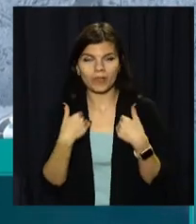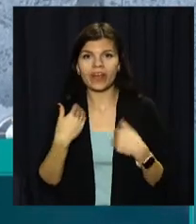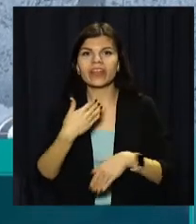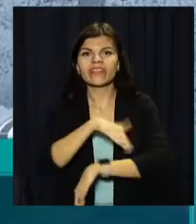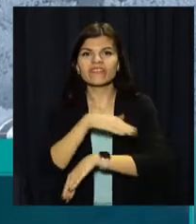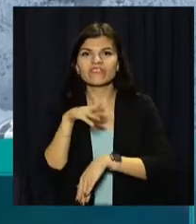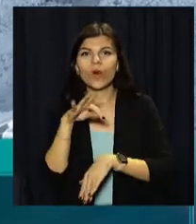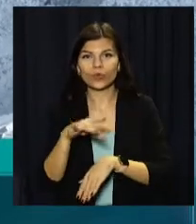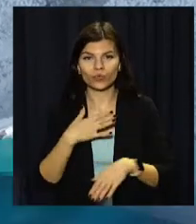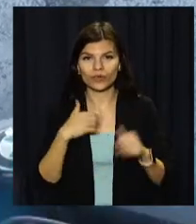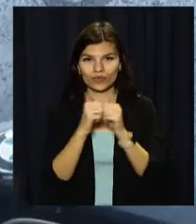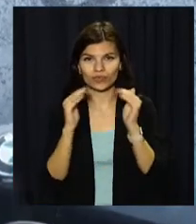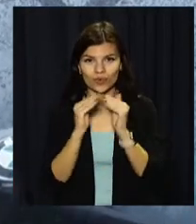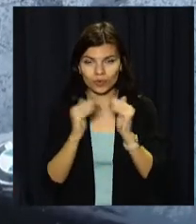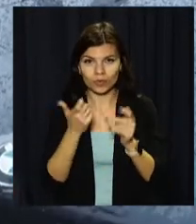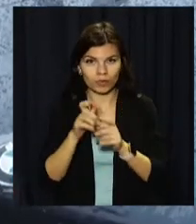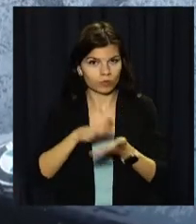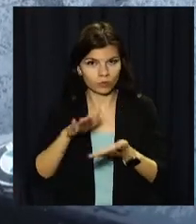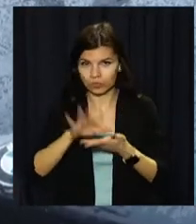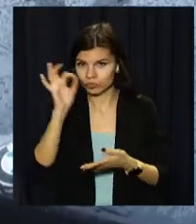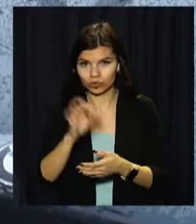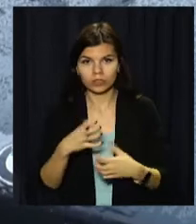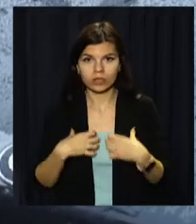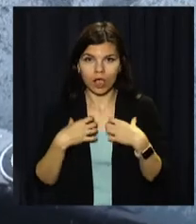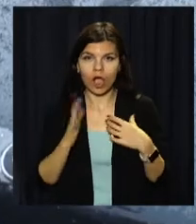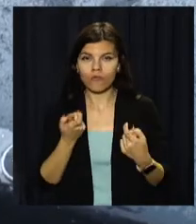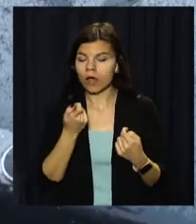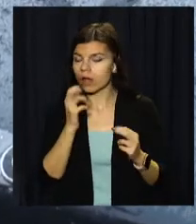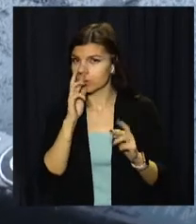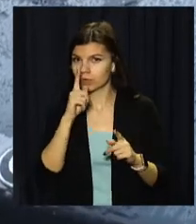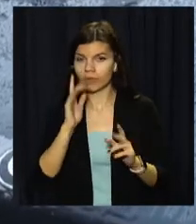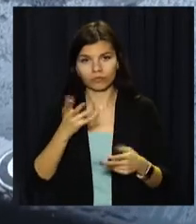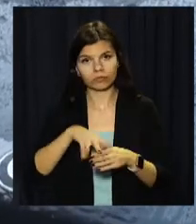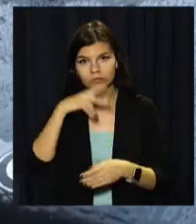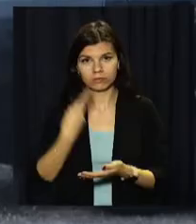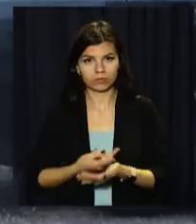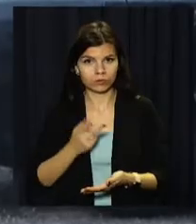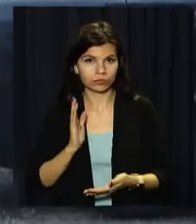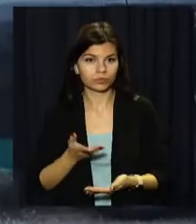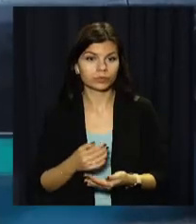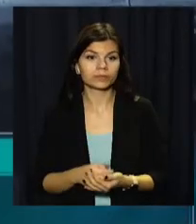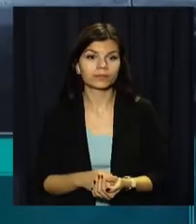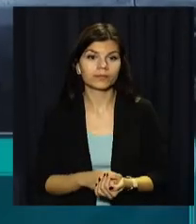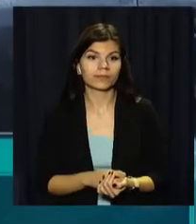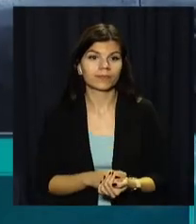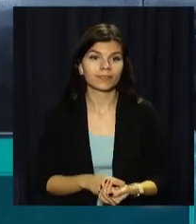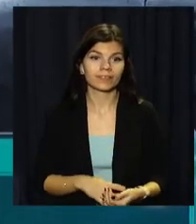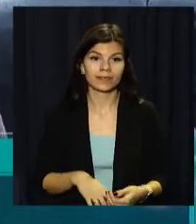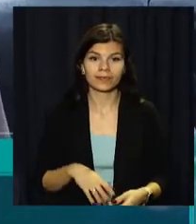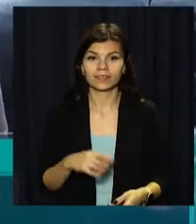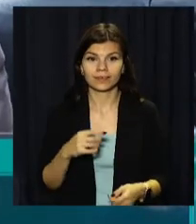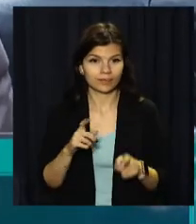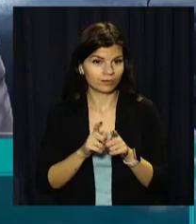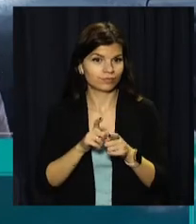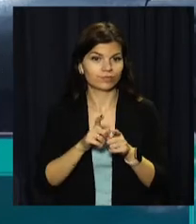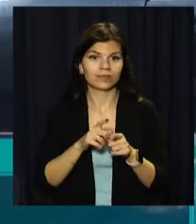там невозможно идти. Постоянно подскальзывалось, и было страшно, что сейчас просто разобью себе все, что можно. На подъеме было, то там складно так.